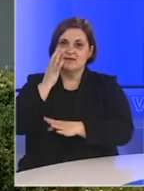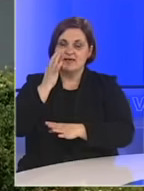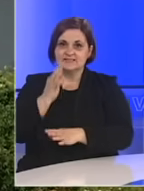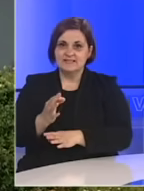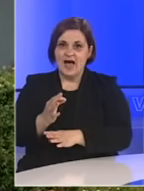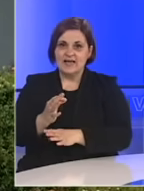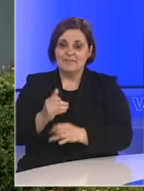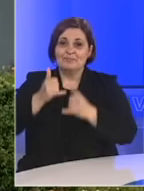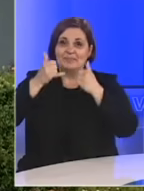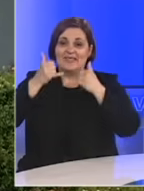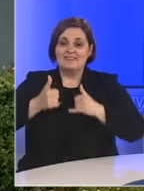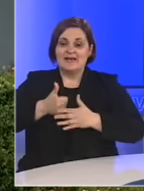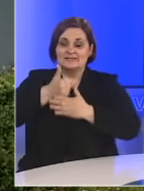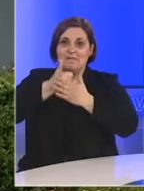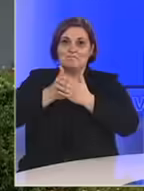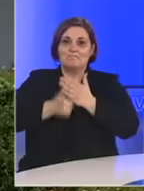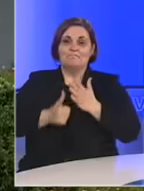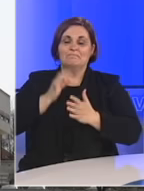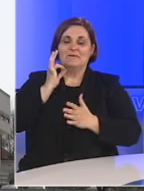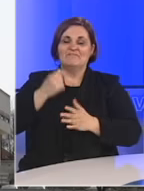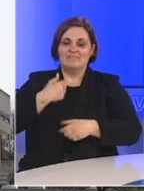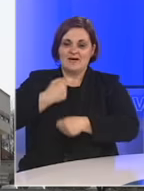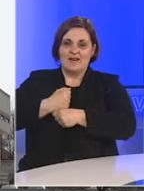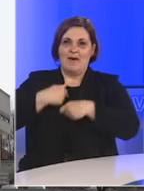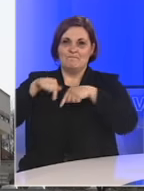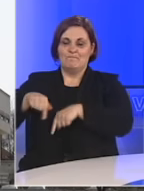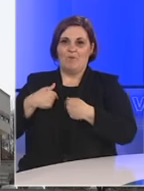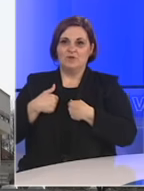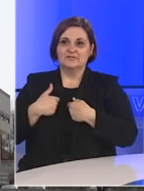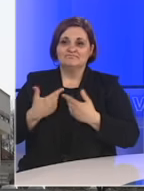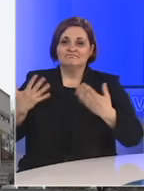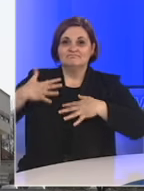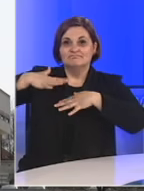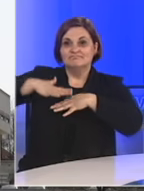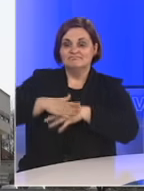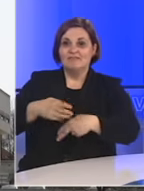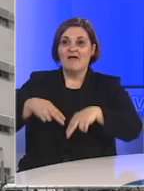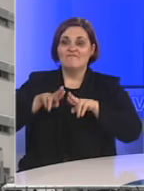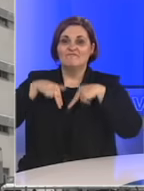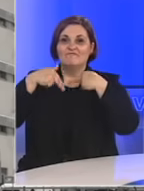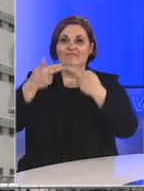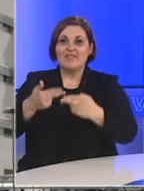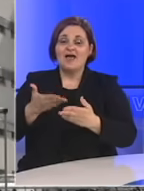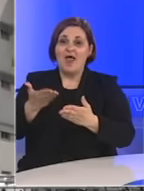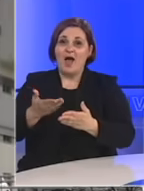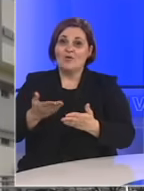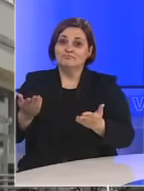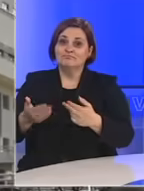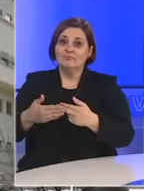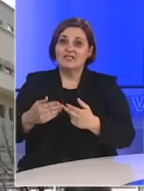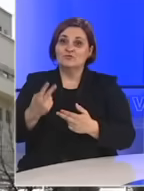dana, danas mi je bio prvi dan na poslu. Kakav je osjećaj vratiti se nakon toliko